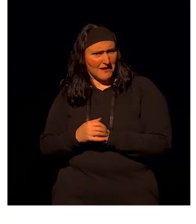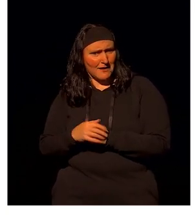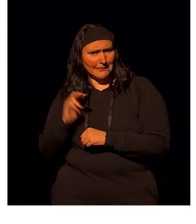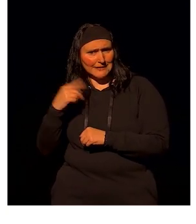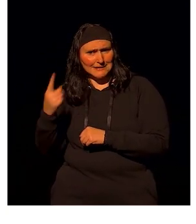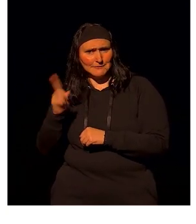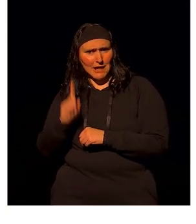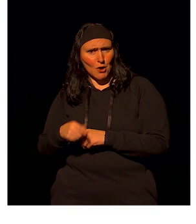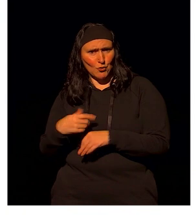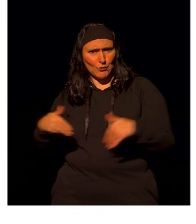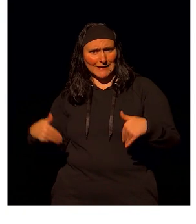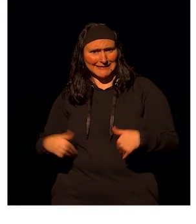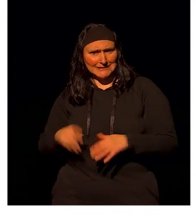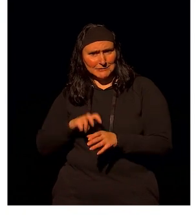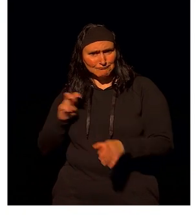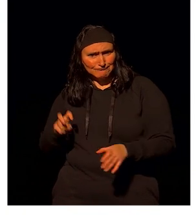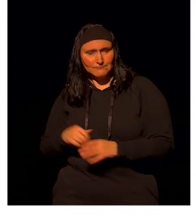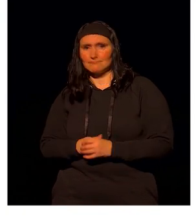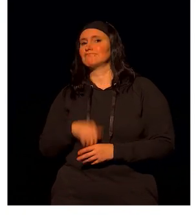Dienst raus.